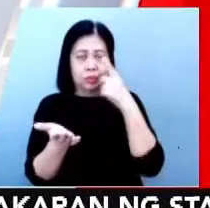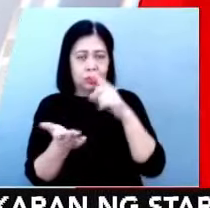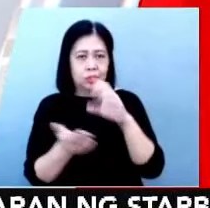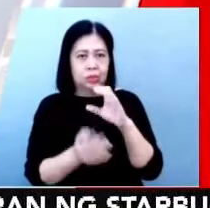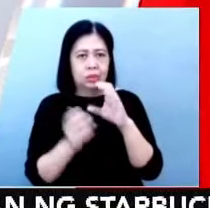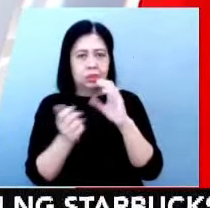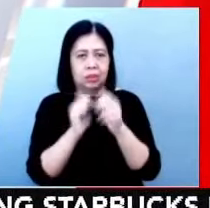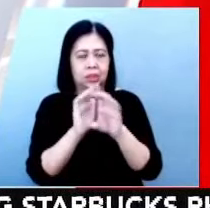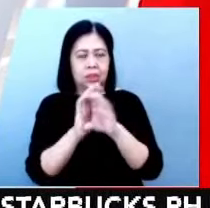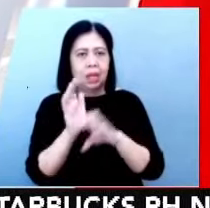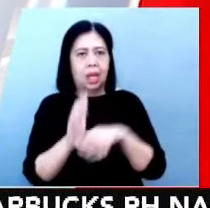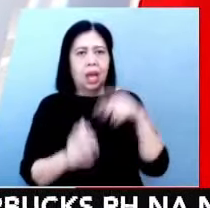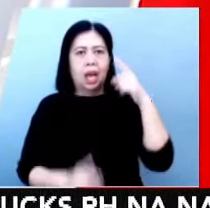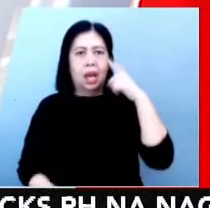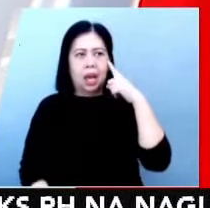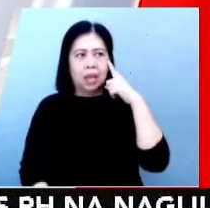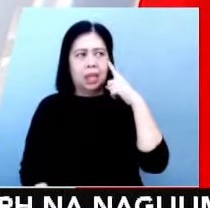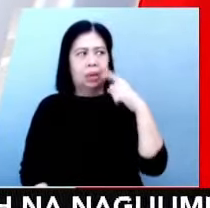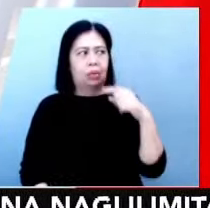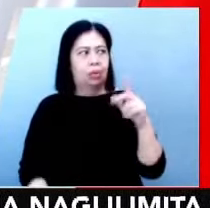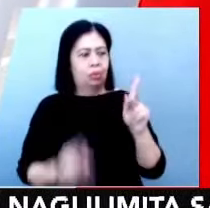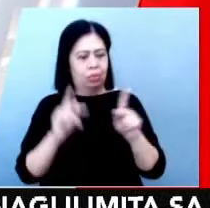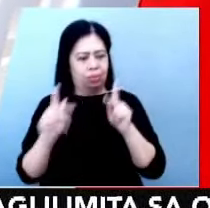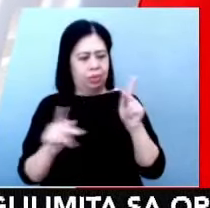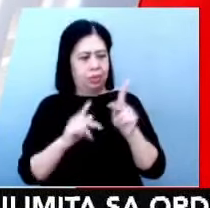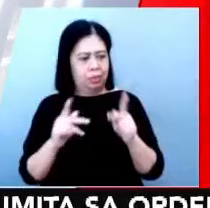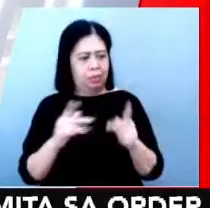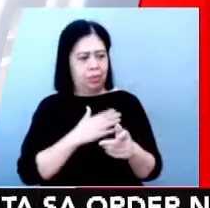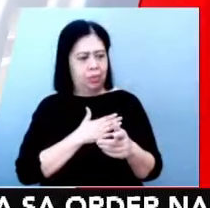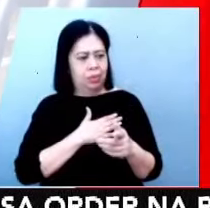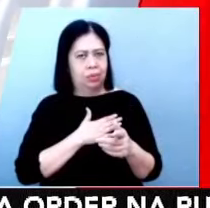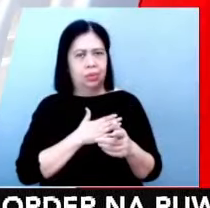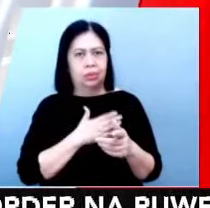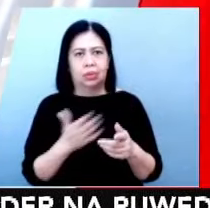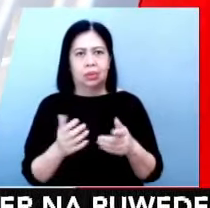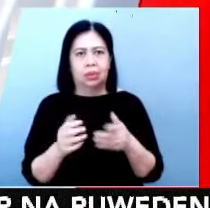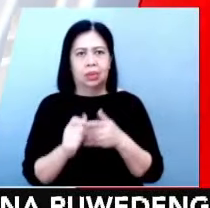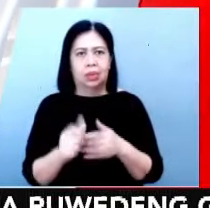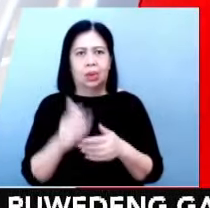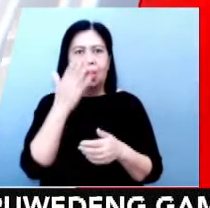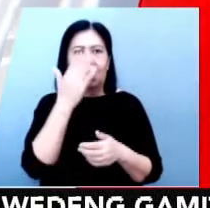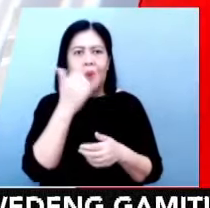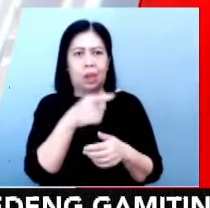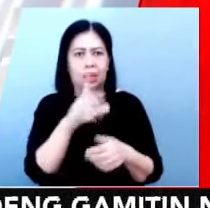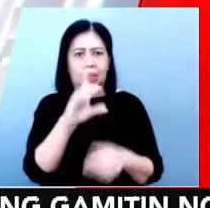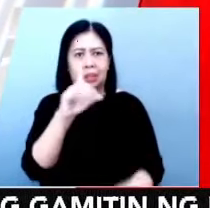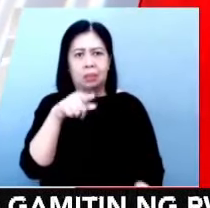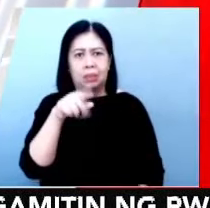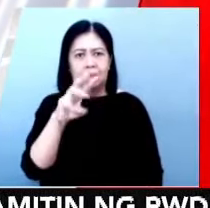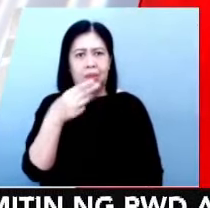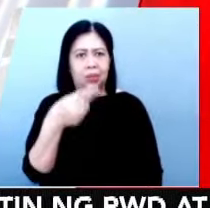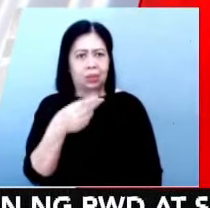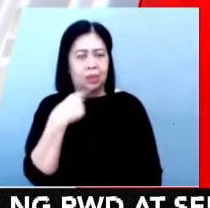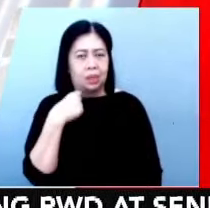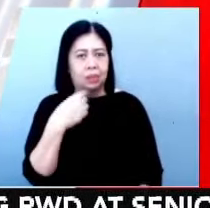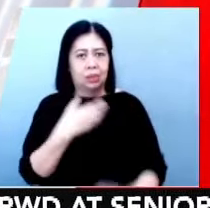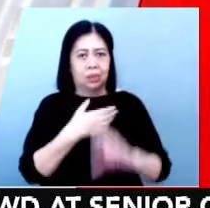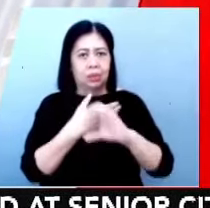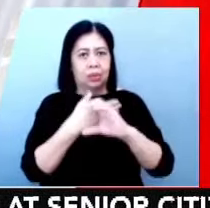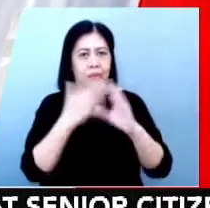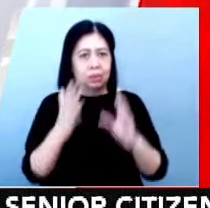PIA is dead on arrival. Eh bakit nga may mga DPWH na contractor na